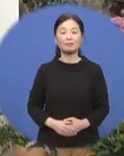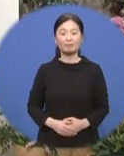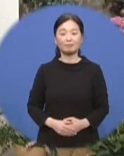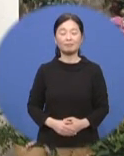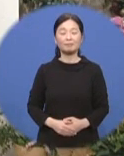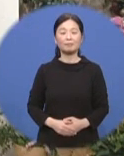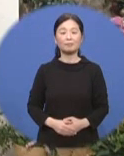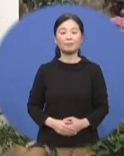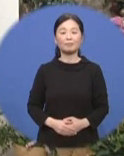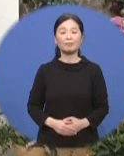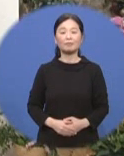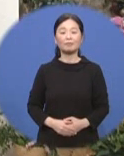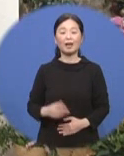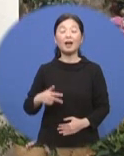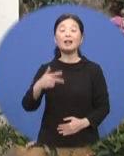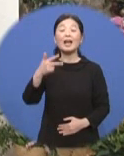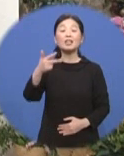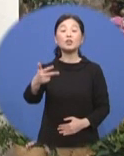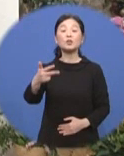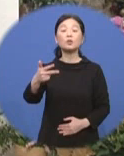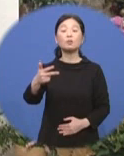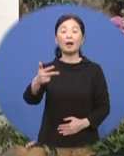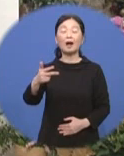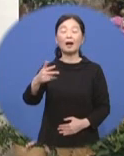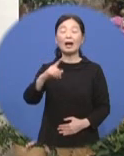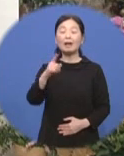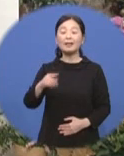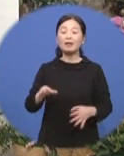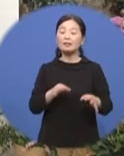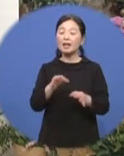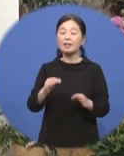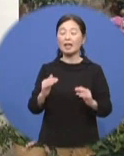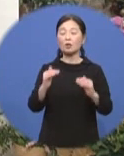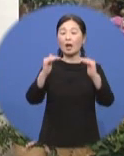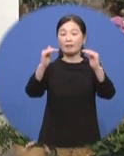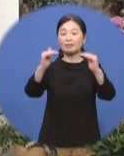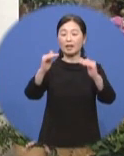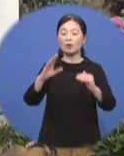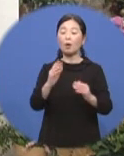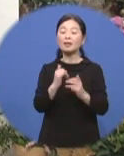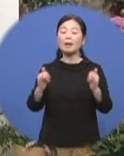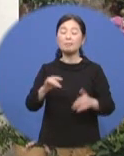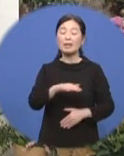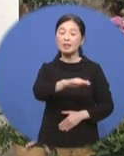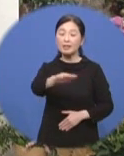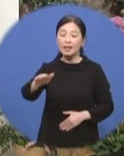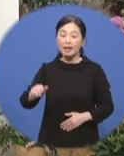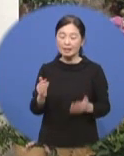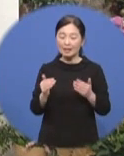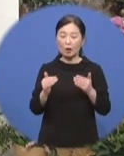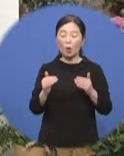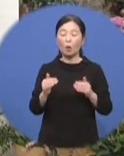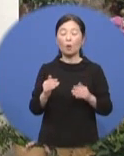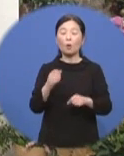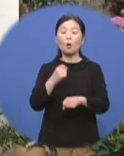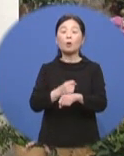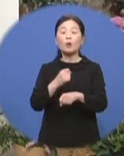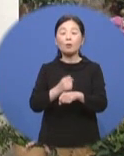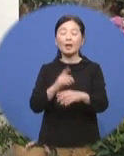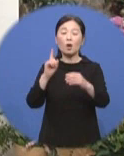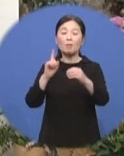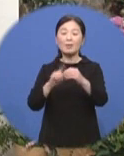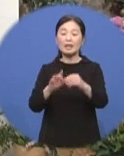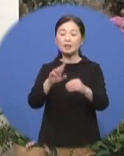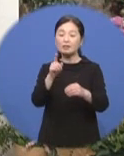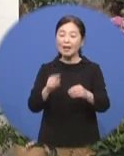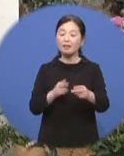きのくに21、来週は県経済の発展と県民生活への貢献を目指す県工業技術